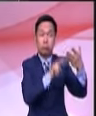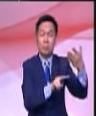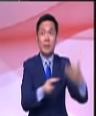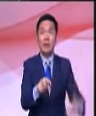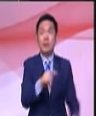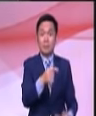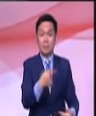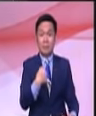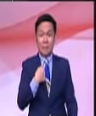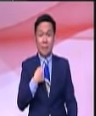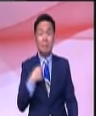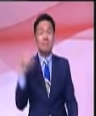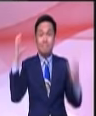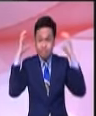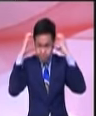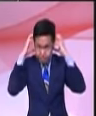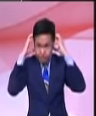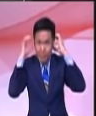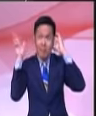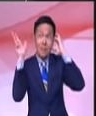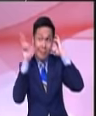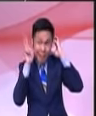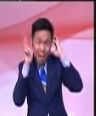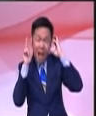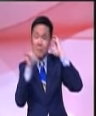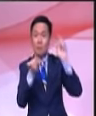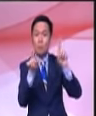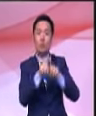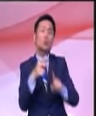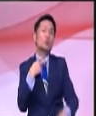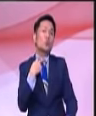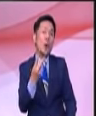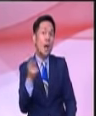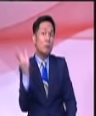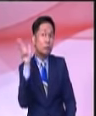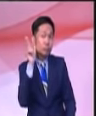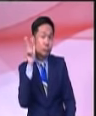yang keluar adalah dalam bentuk suara.